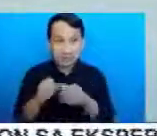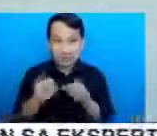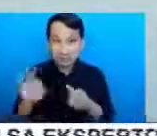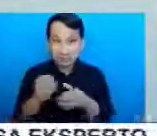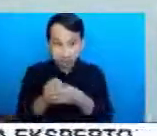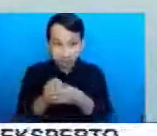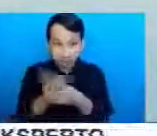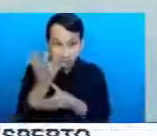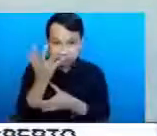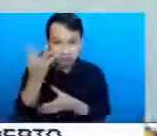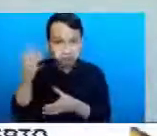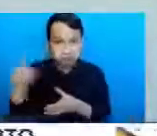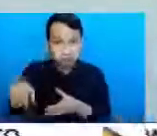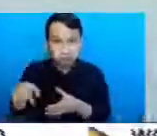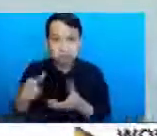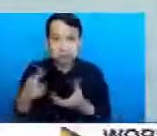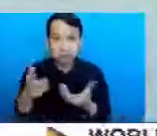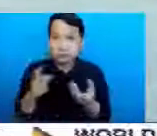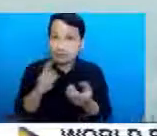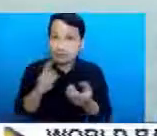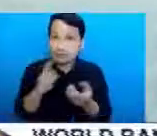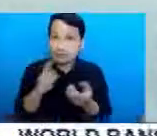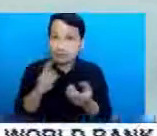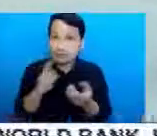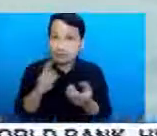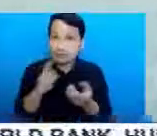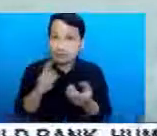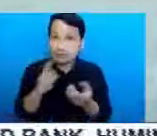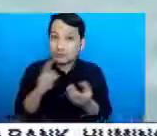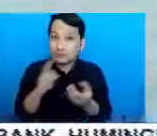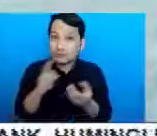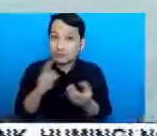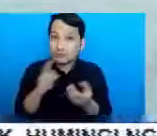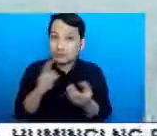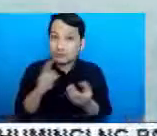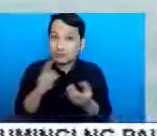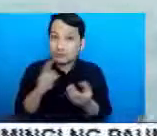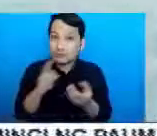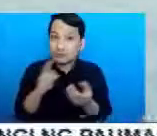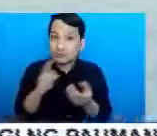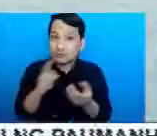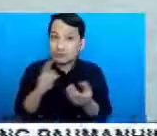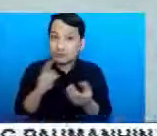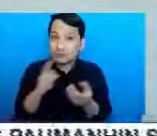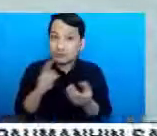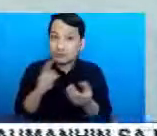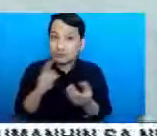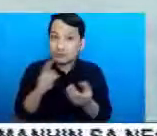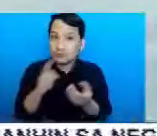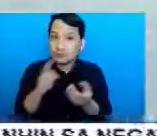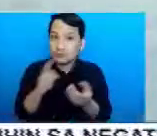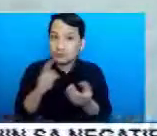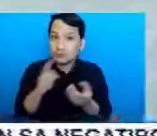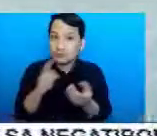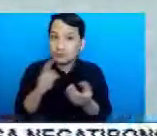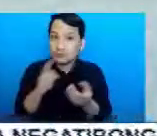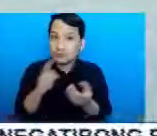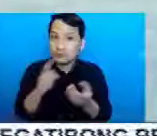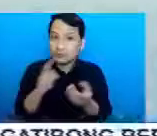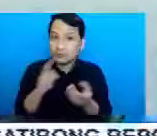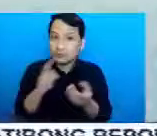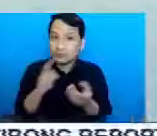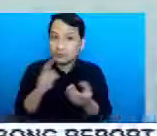Gani, makikita mo dito sa aking likuran na patuloy na nagbubuga ng makapal na puting usok ang Bulkang Taal.